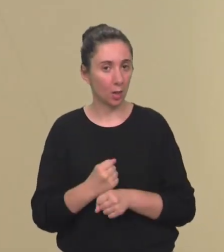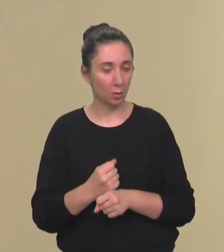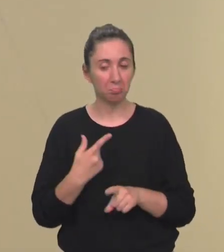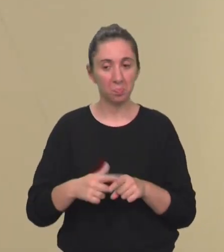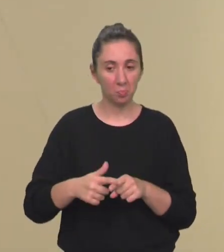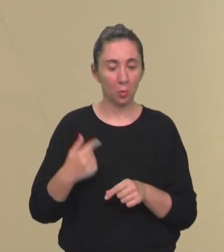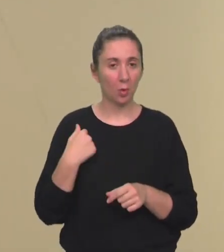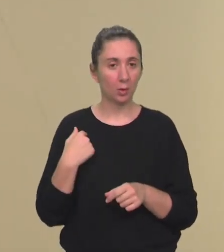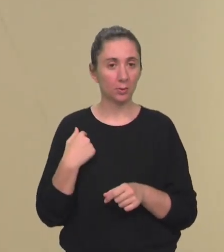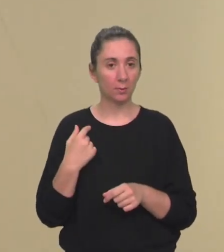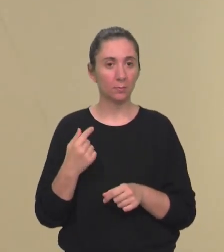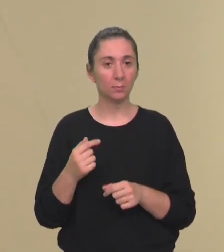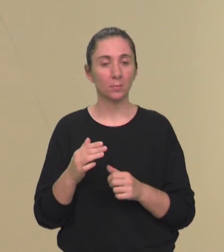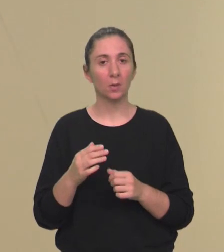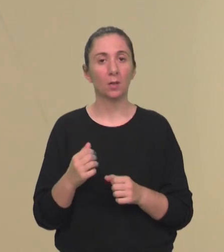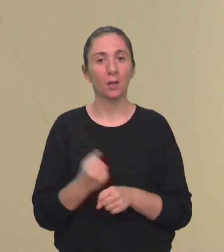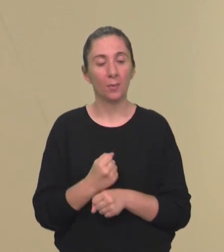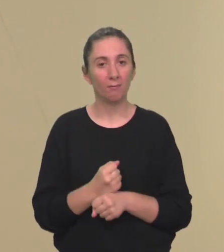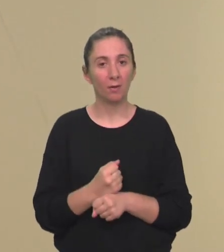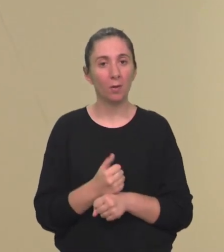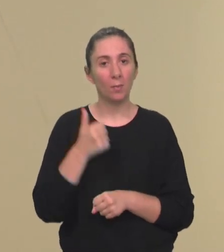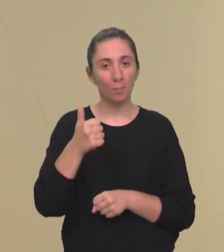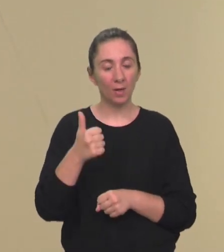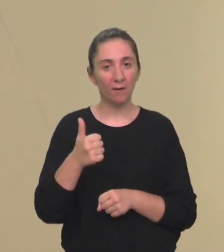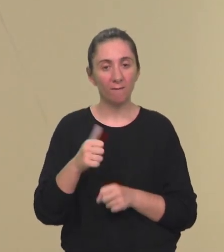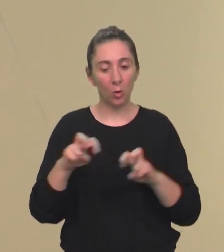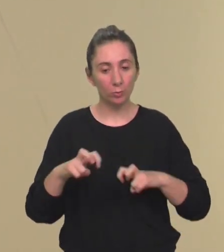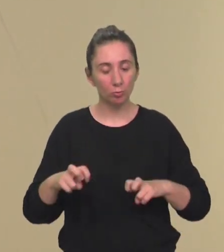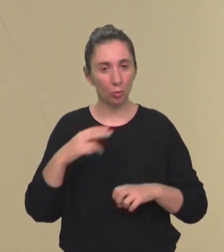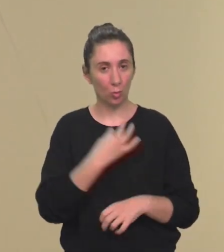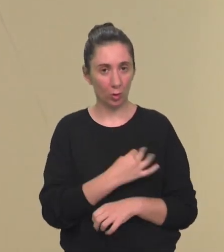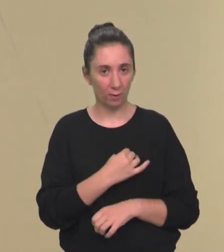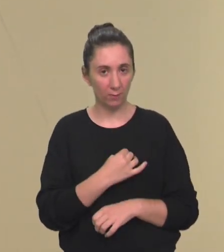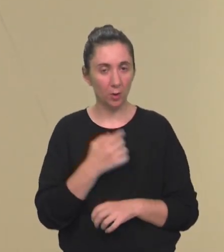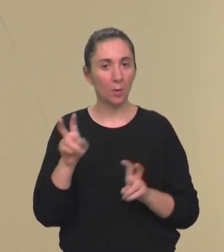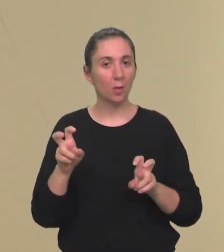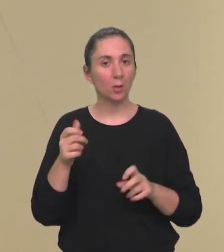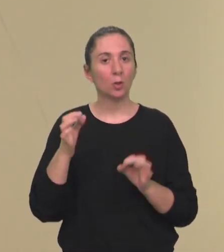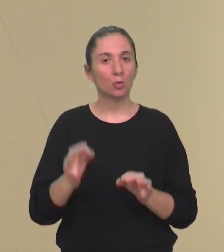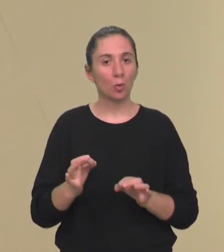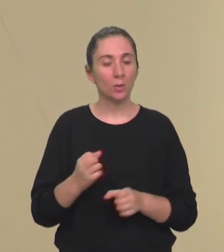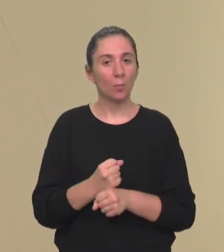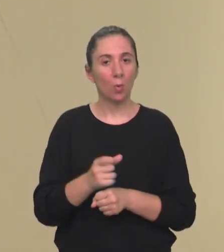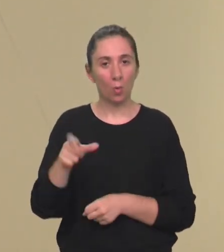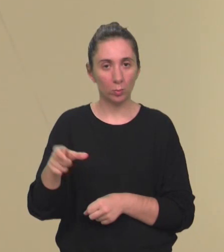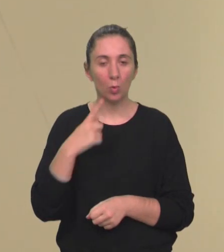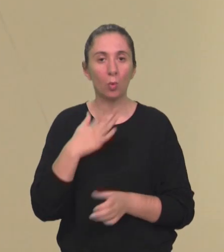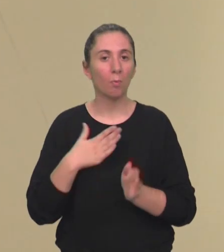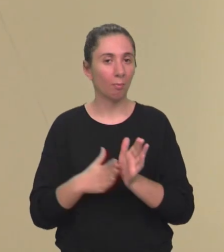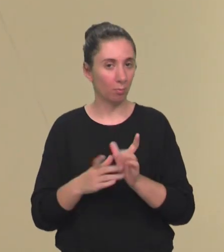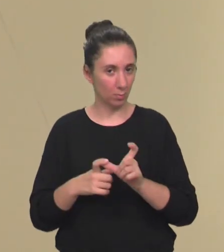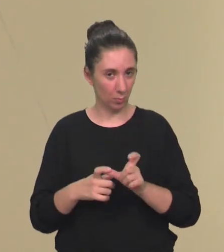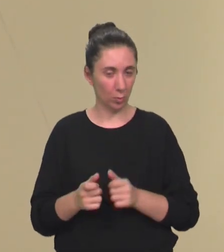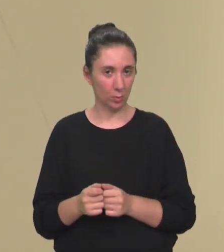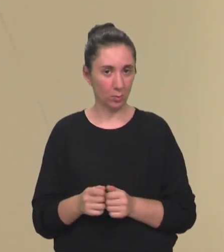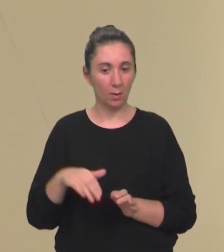sam provela prvo kvalitativno istraživanje u Hrvatskoj na temu socijalne podrške osoba s multiplom